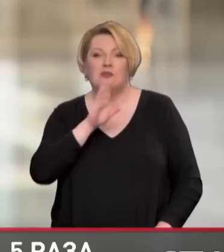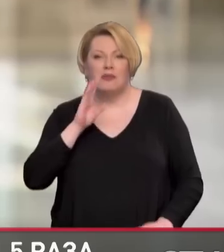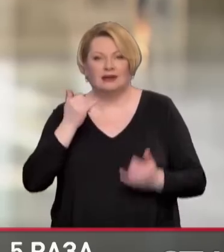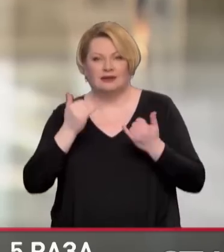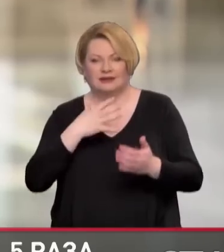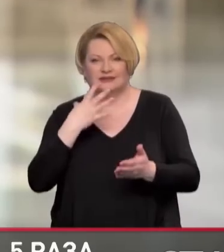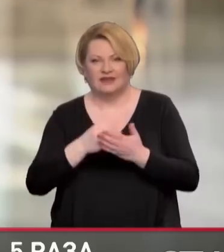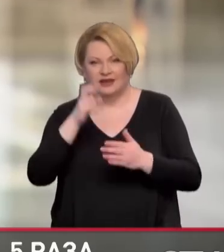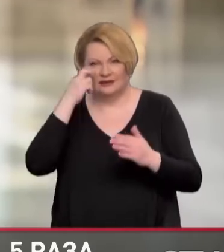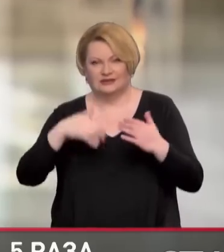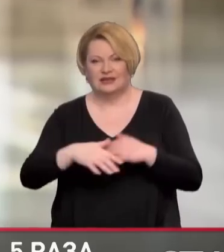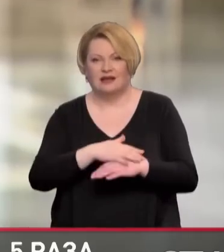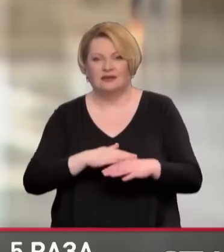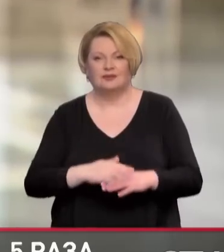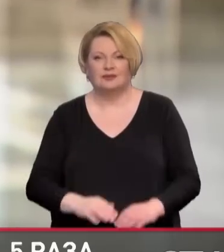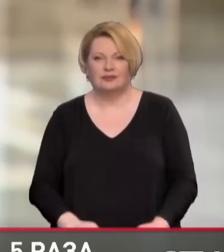страны».